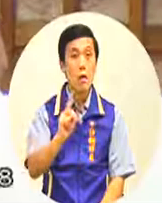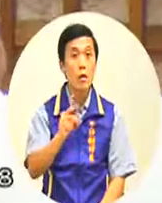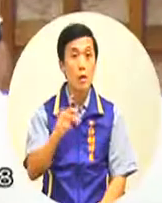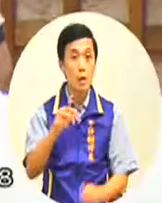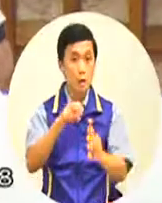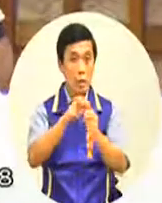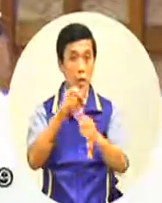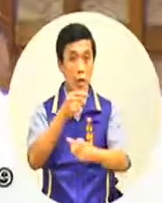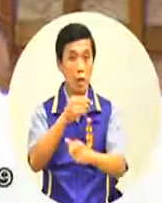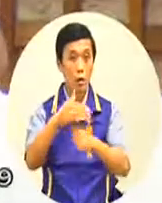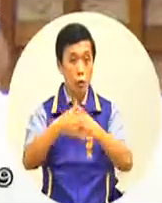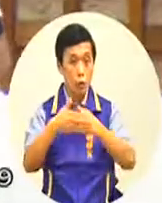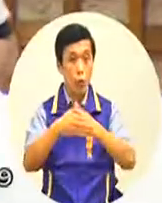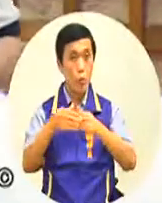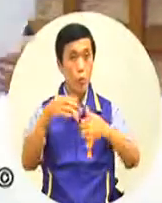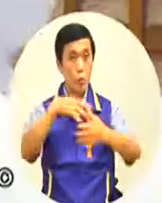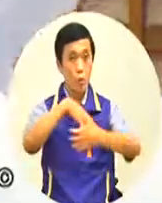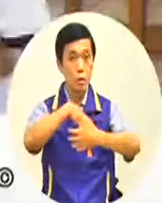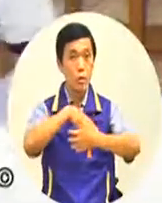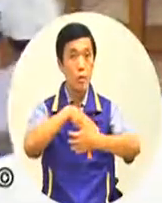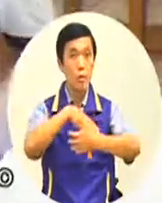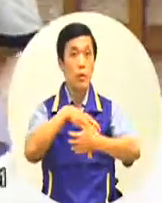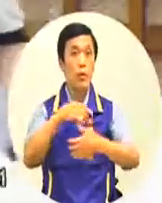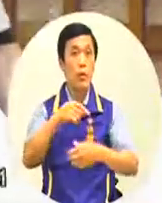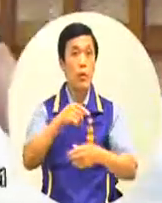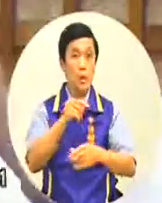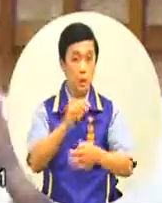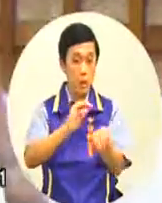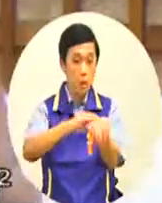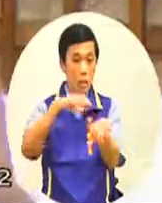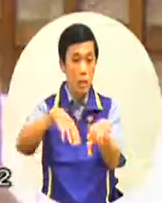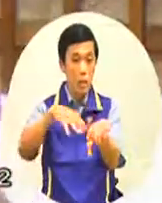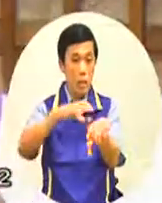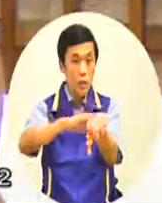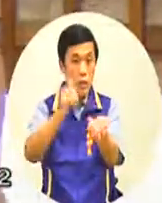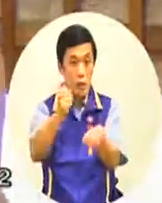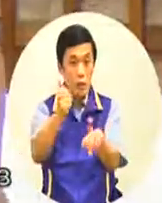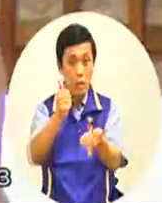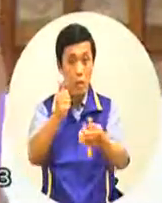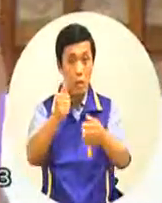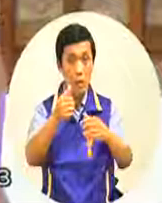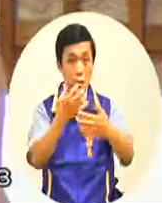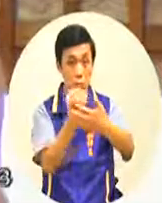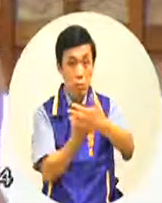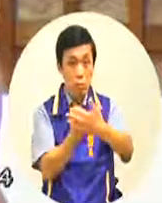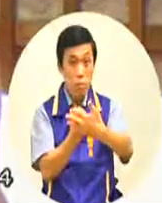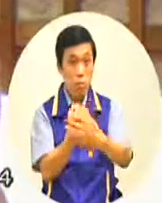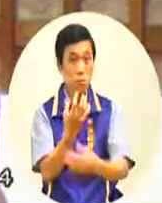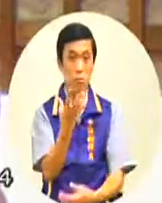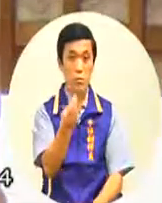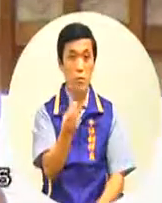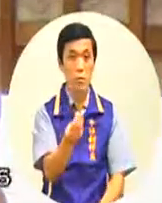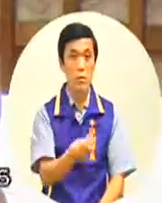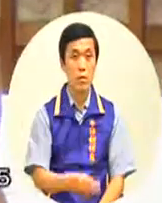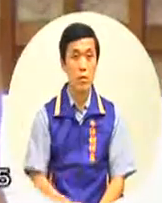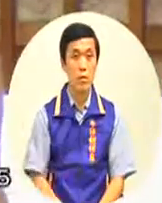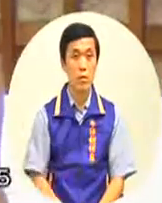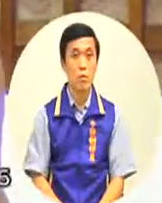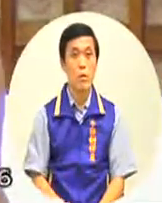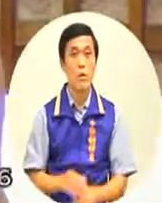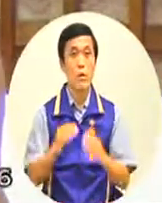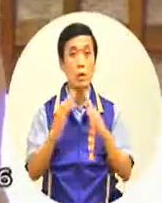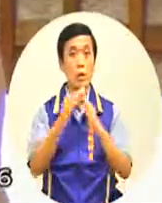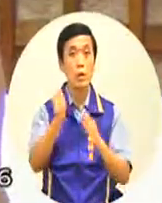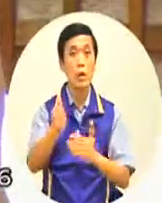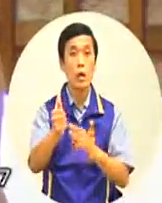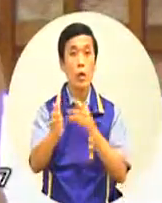机构内底，伊较有可能有医生伫遐驻诊呢。请教局长， 为什